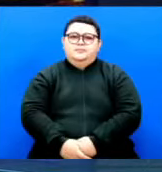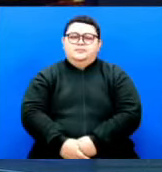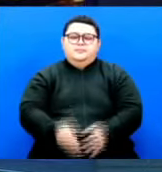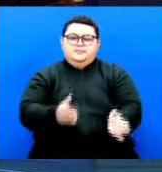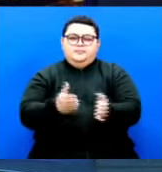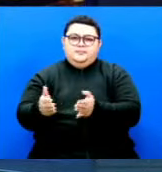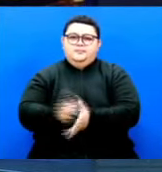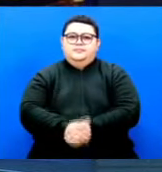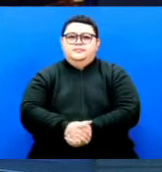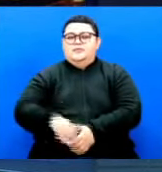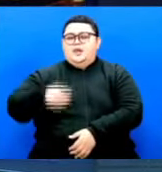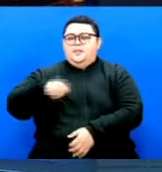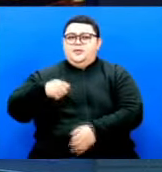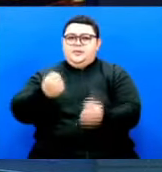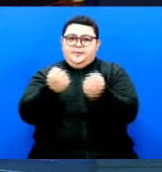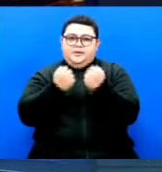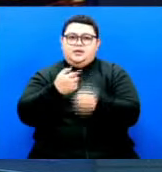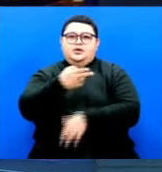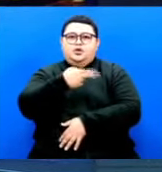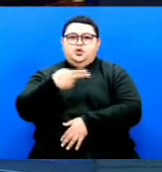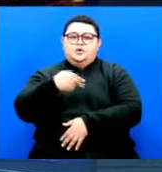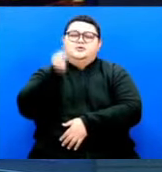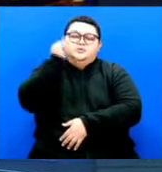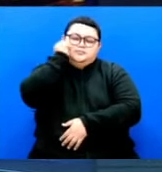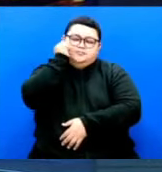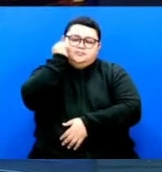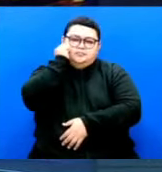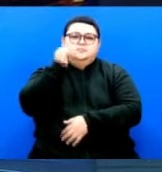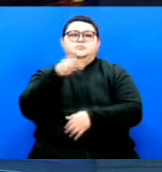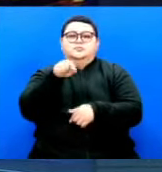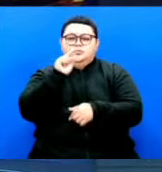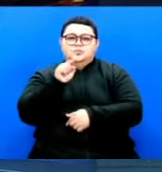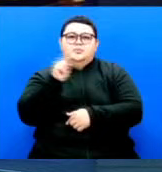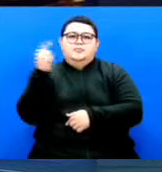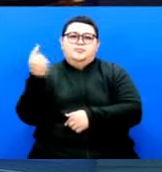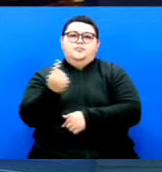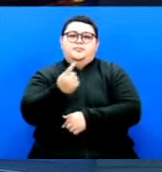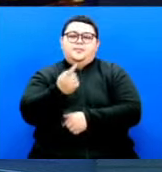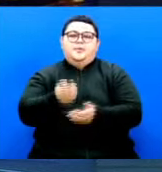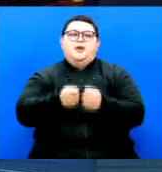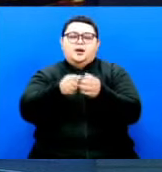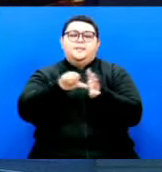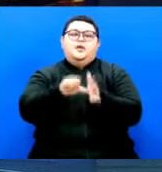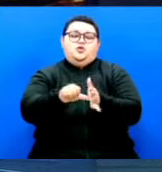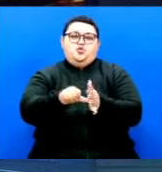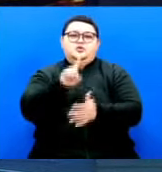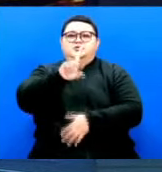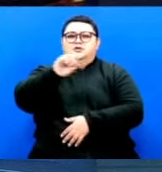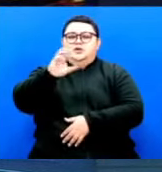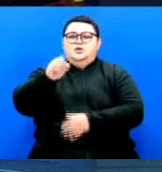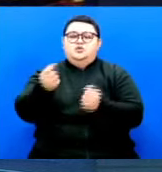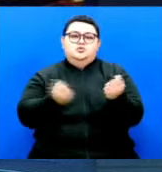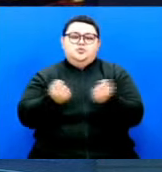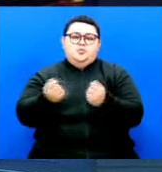Kita ke kabar lain, pemirsa. Menteri Pertahanan Republik Indonesia yang juga Presiden terpilih Prabowo Subianto kembali memberikan bantuan 100 unit mobil